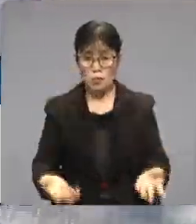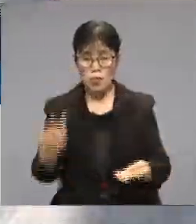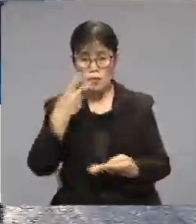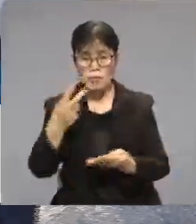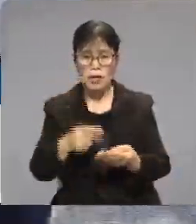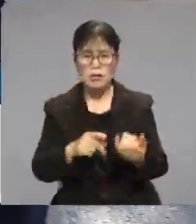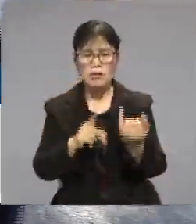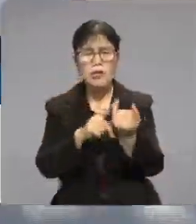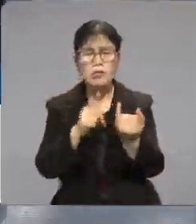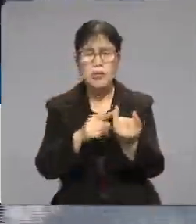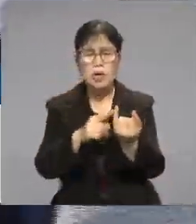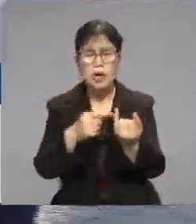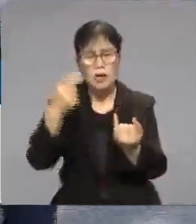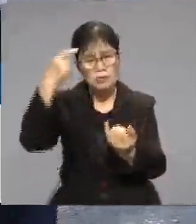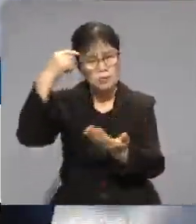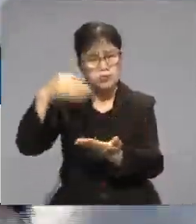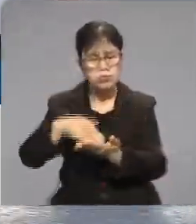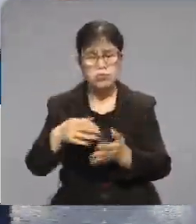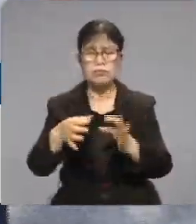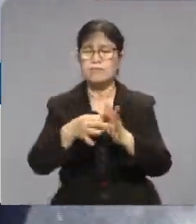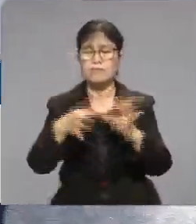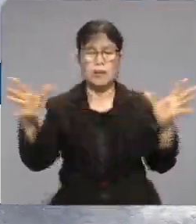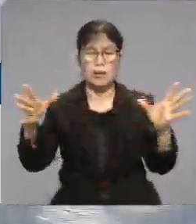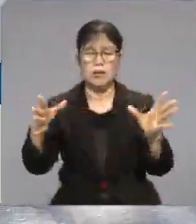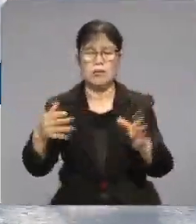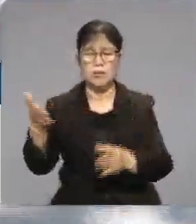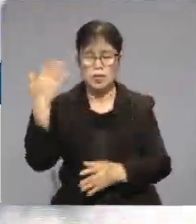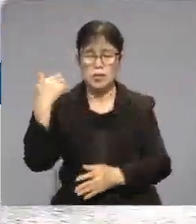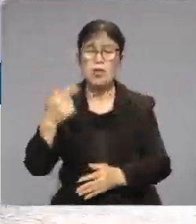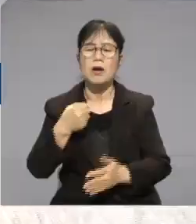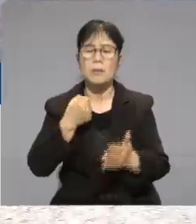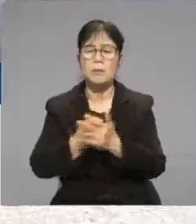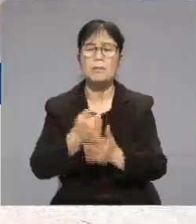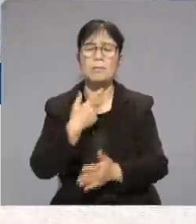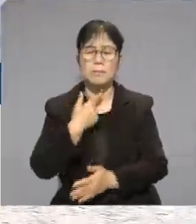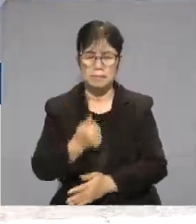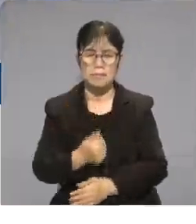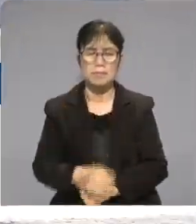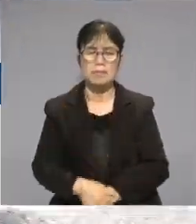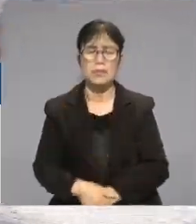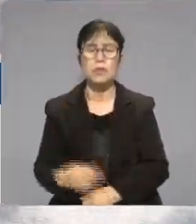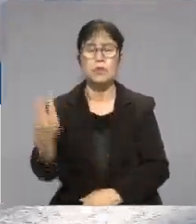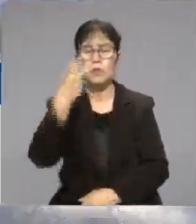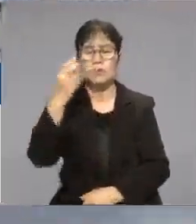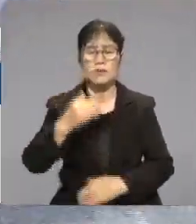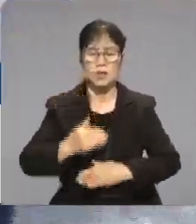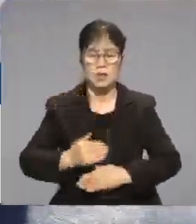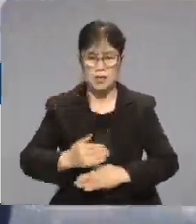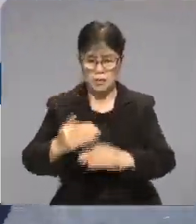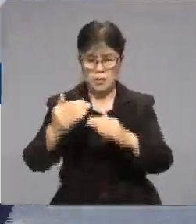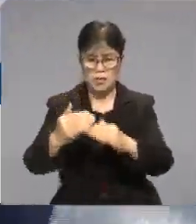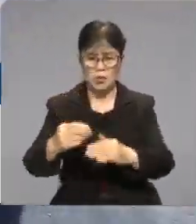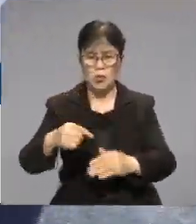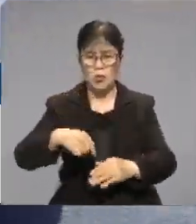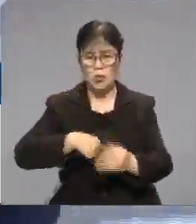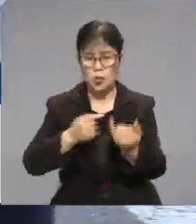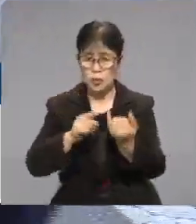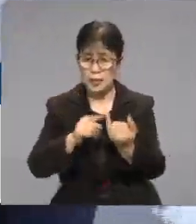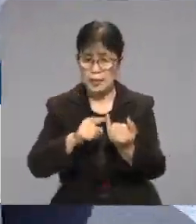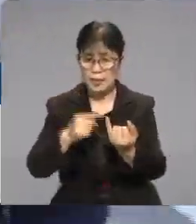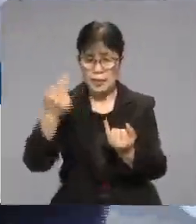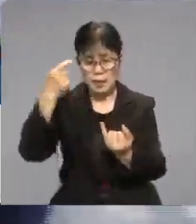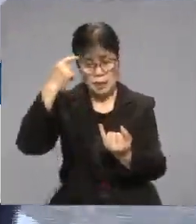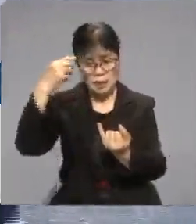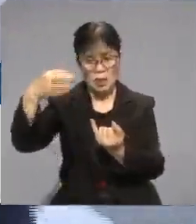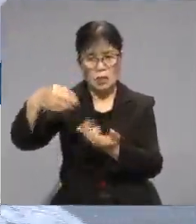대상자 의견과 무관하게 저희가 뭐 전에도 처리를 했고 그리고 그 심사 과정도 꼭 본인